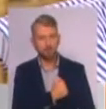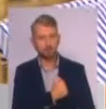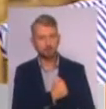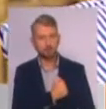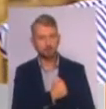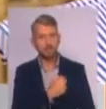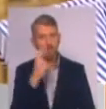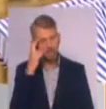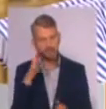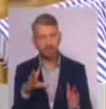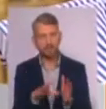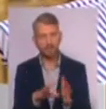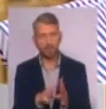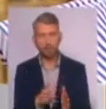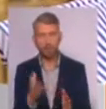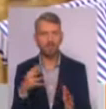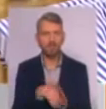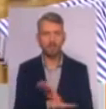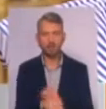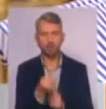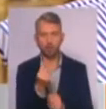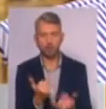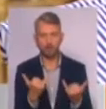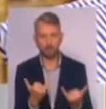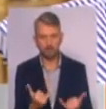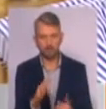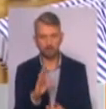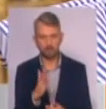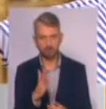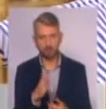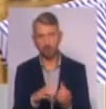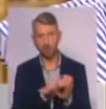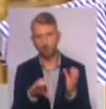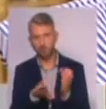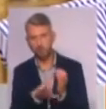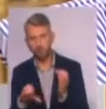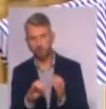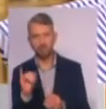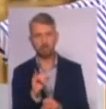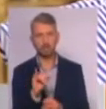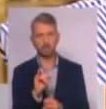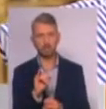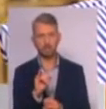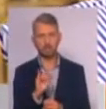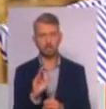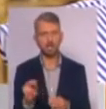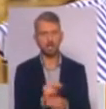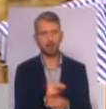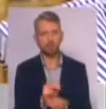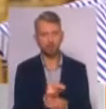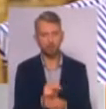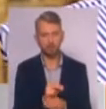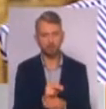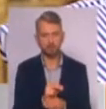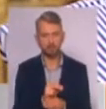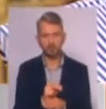На жаль, Київенерго не інвестує гроші зараз в інфраструктуру та в ремонт.